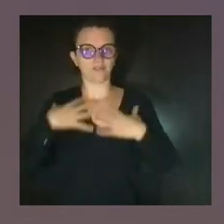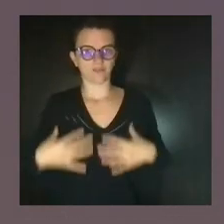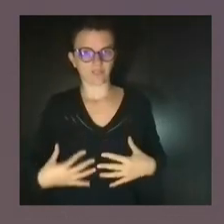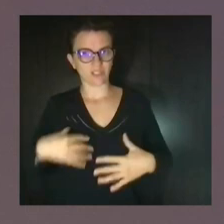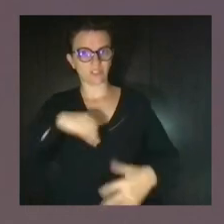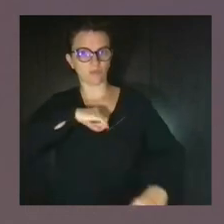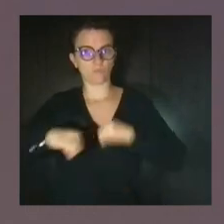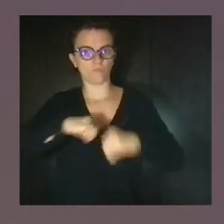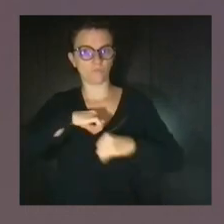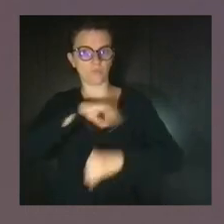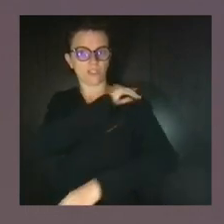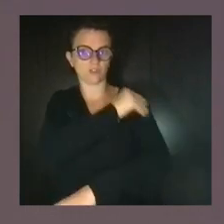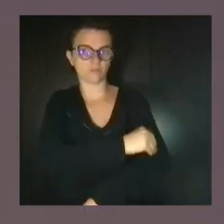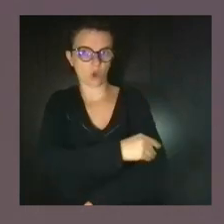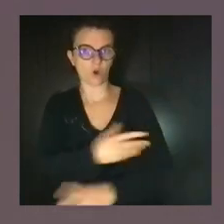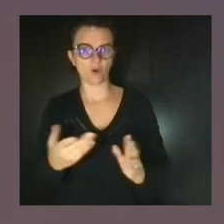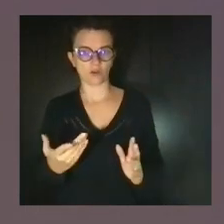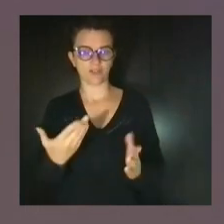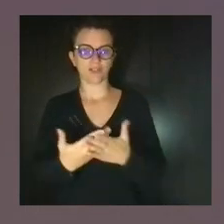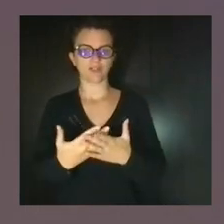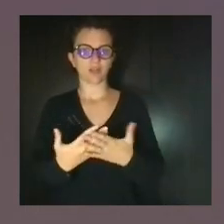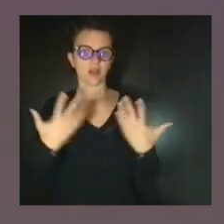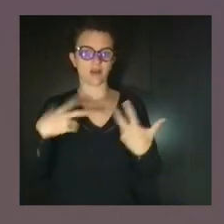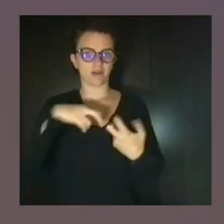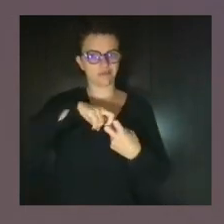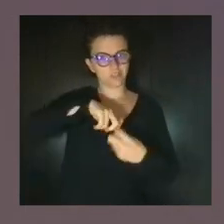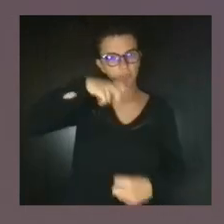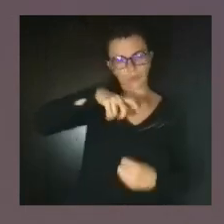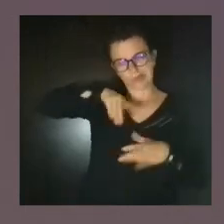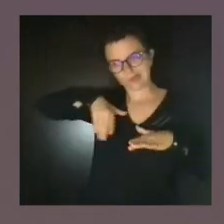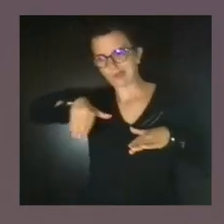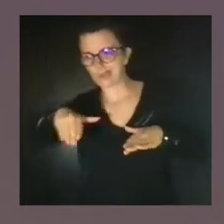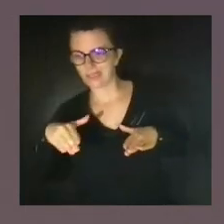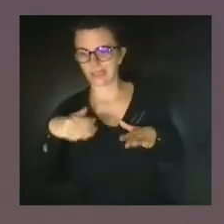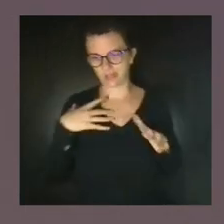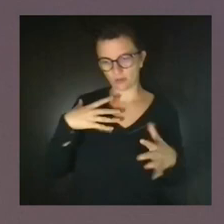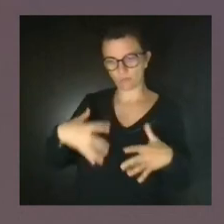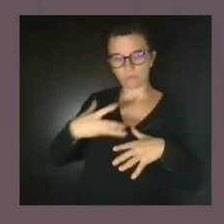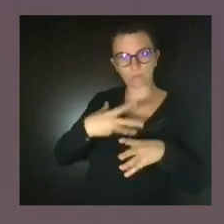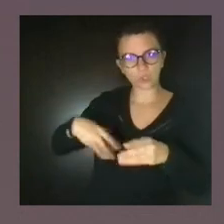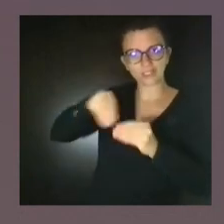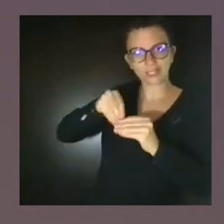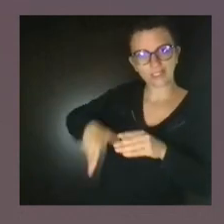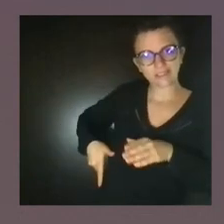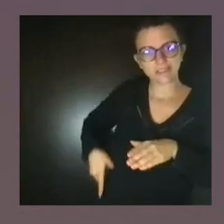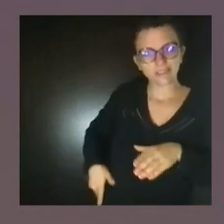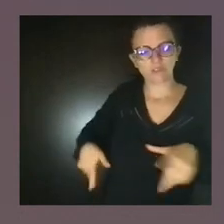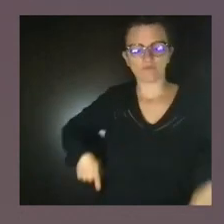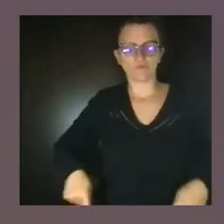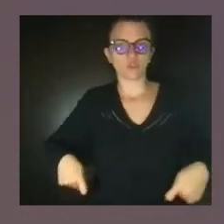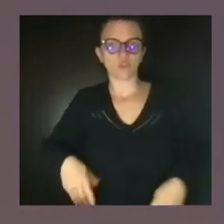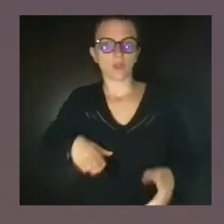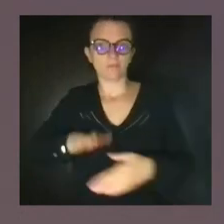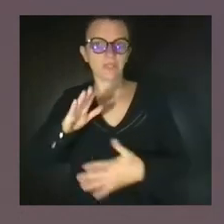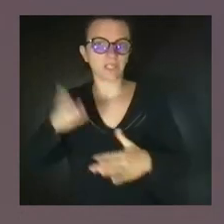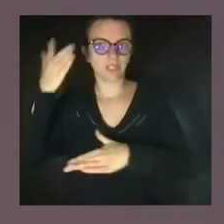sport, eh bien, c'est les exosquelettes, c'est l'homme augmenté, c'est la lame carbone, c'est la prothèse, c'est le fauteuil rouleur de demain. Comment faire?